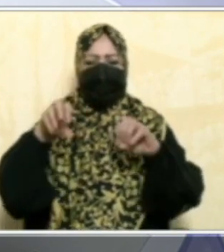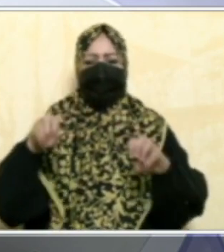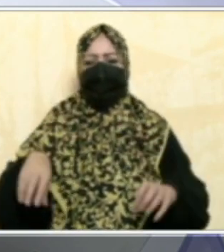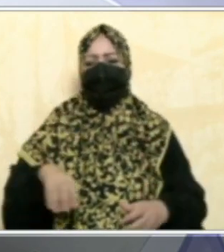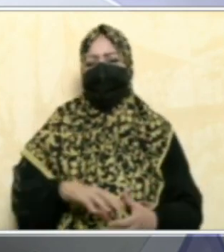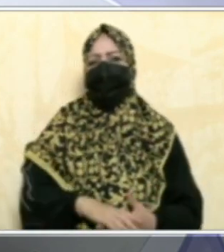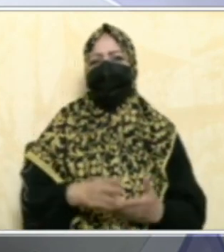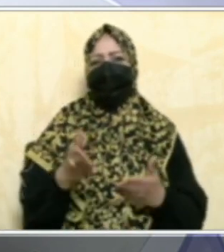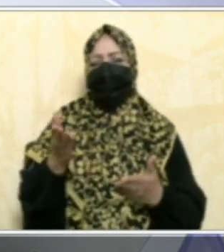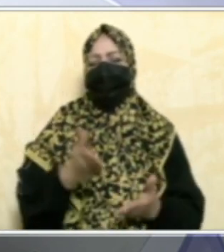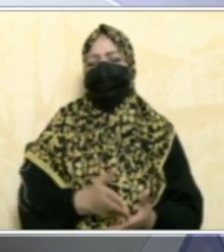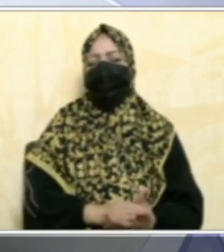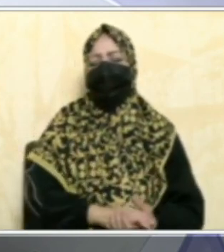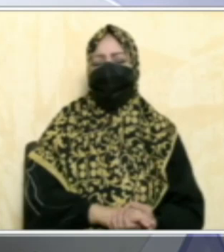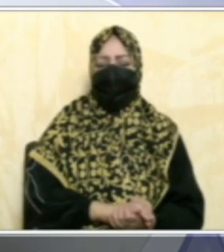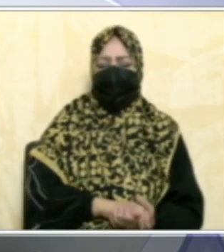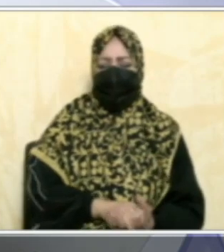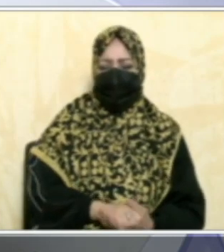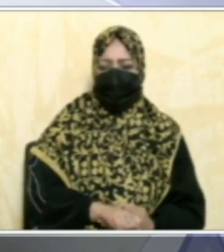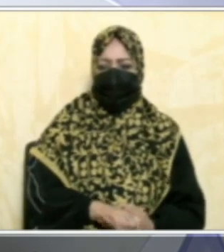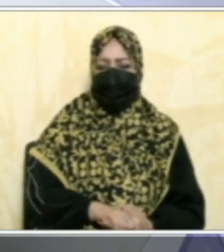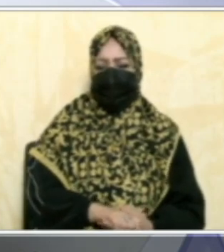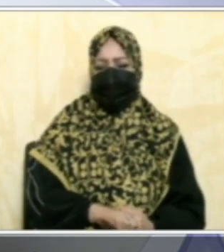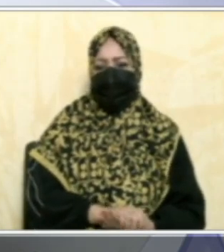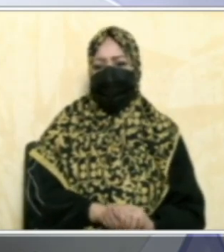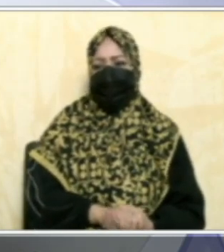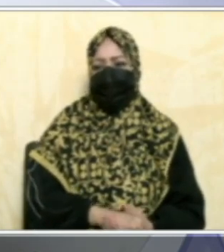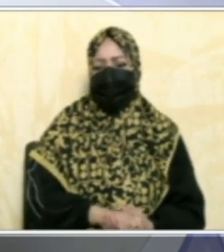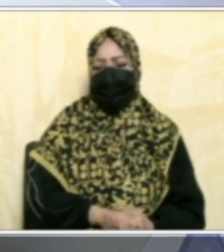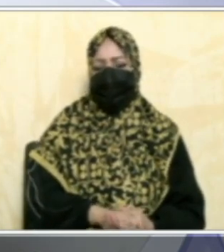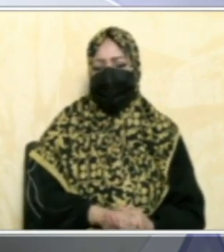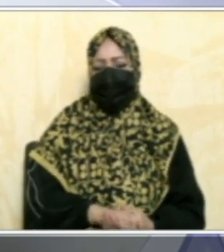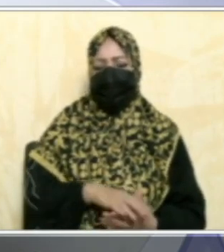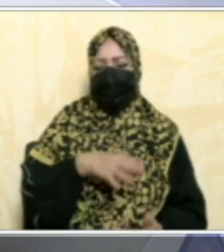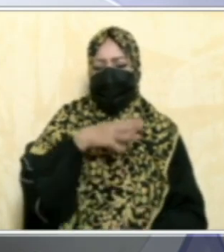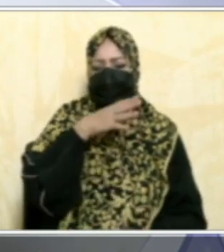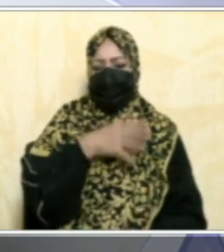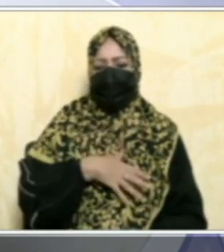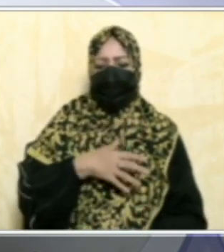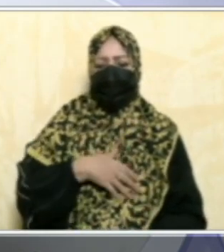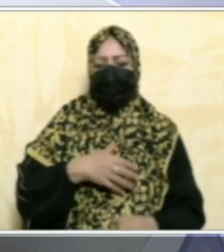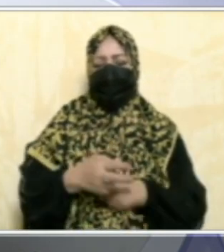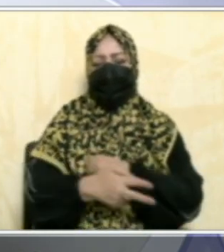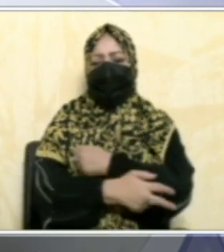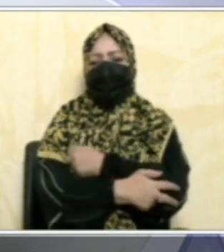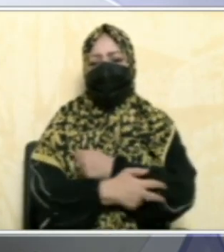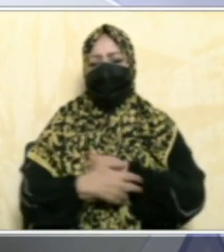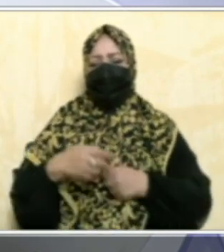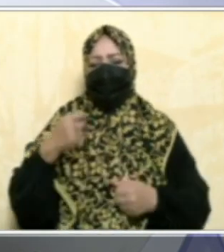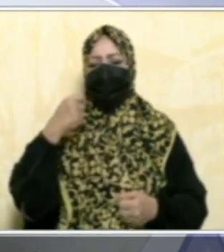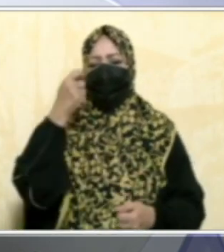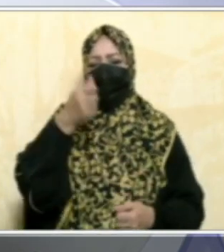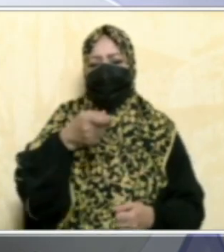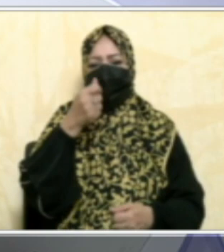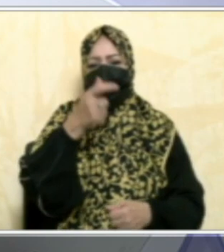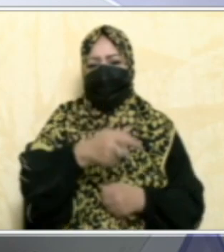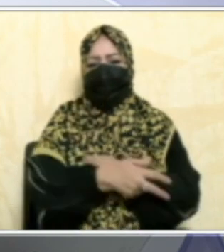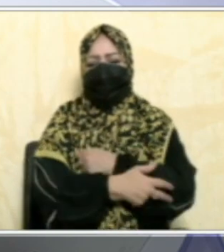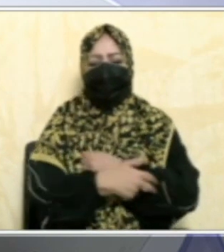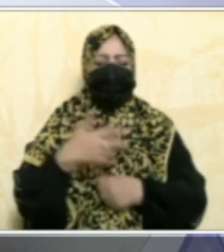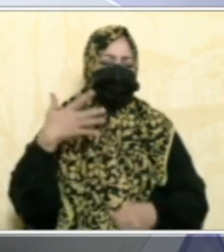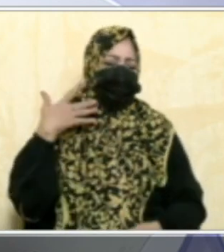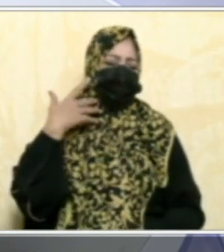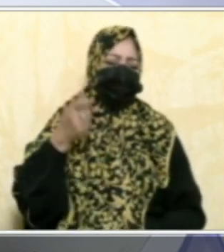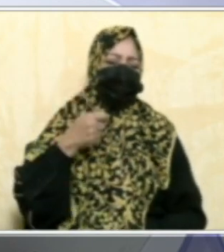وسلمك يا شيخ. يا شيخ نبغى نستفسر على الزكاة، زكاة المال. ايه انا عندي محل والمحل خذيت